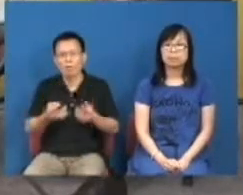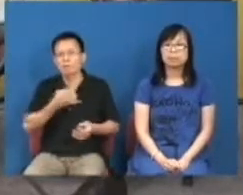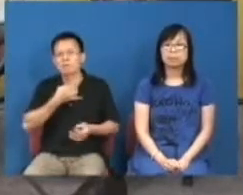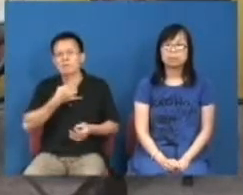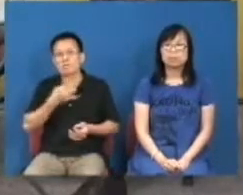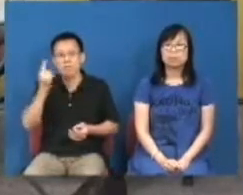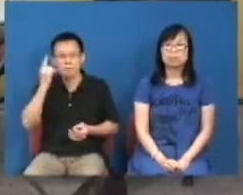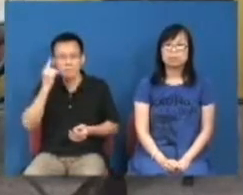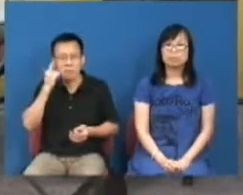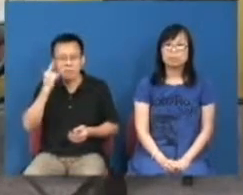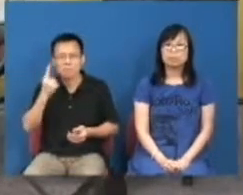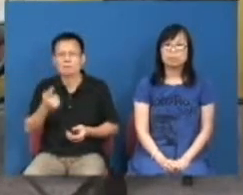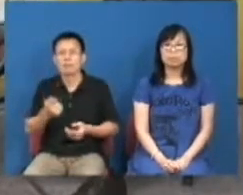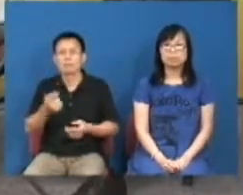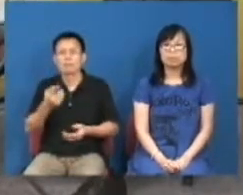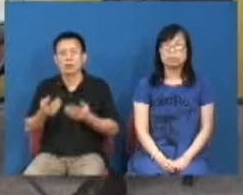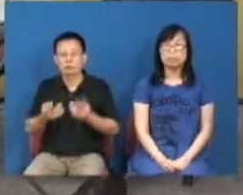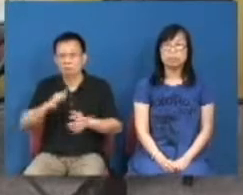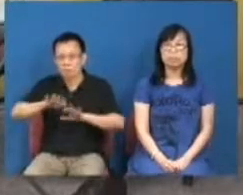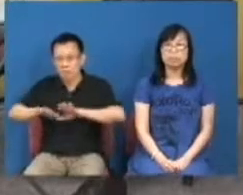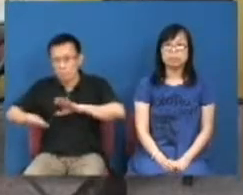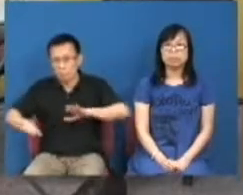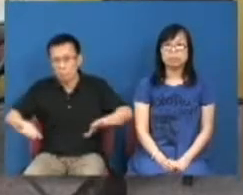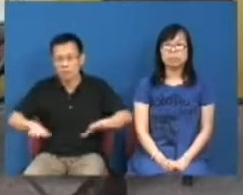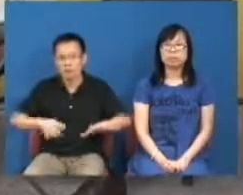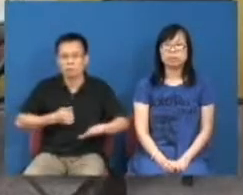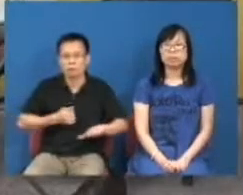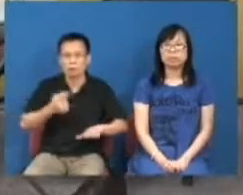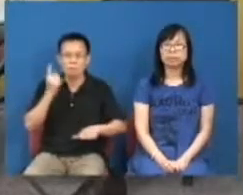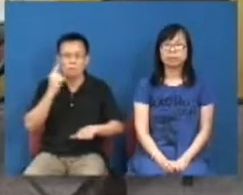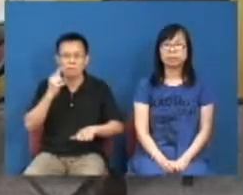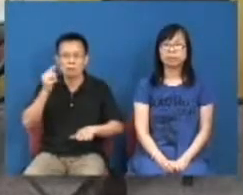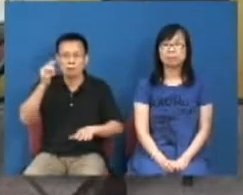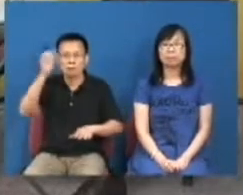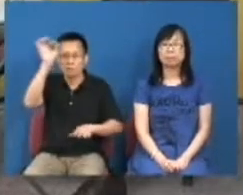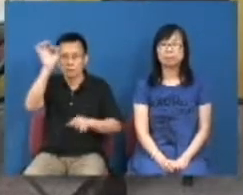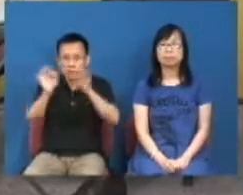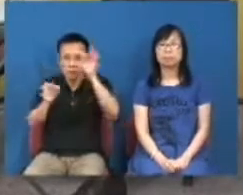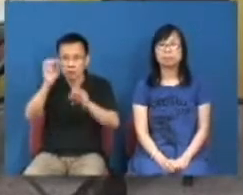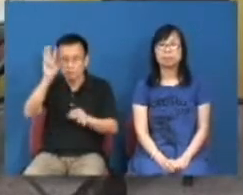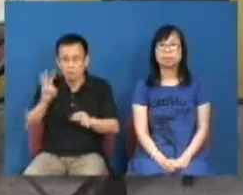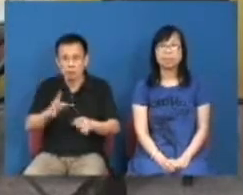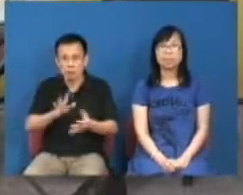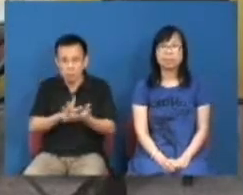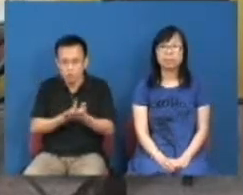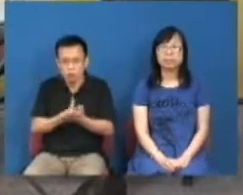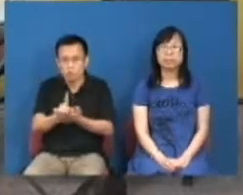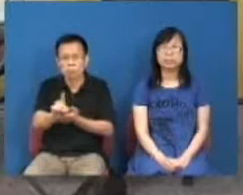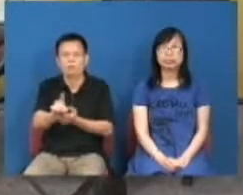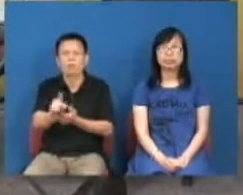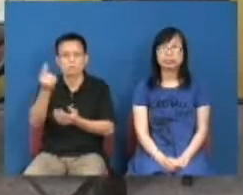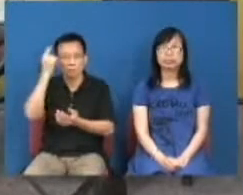嘅。 係啊。 咁個調解員如果佢係本身係滲漏嘅有啲專科喺度嘅話，佢曉問